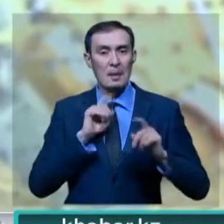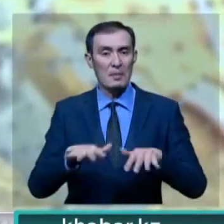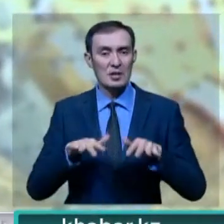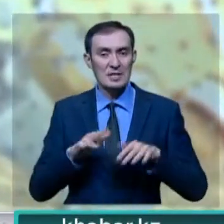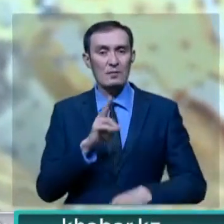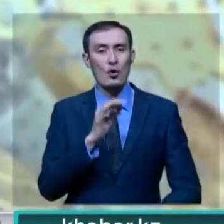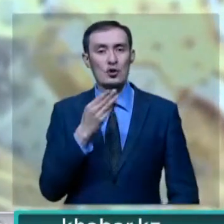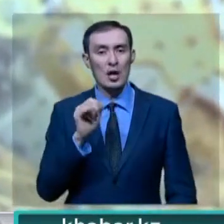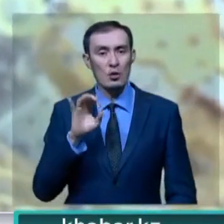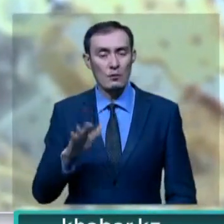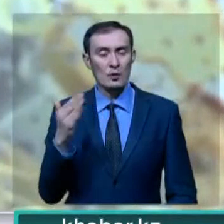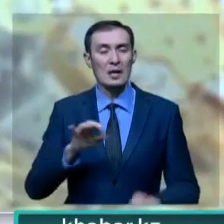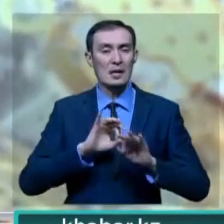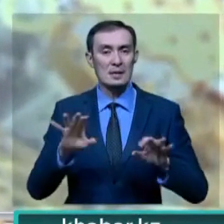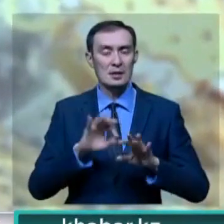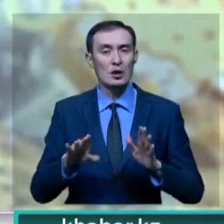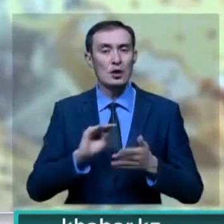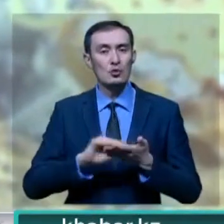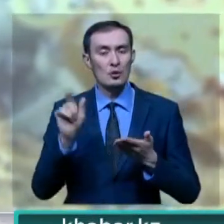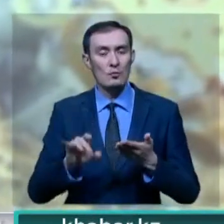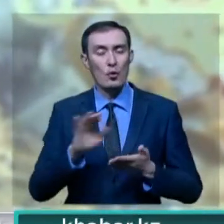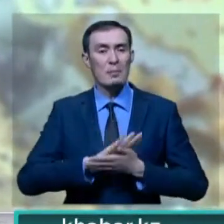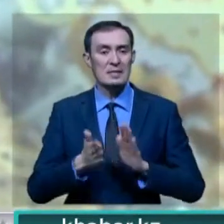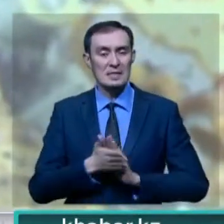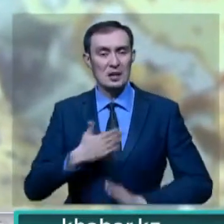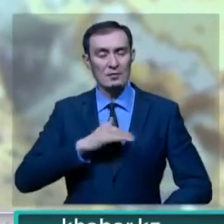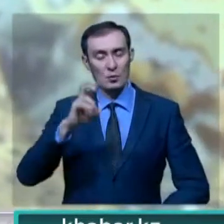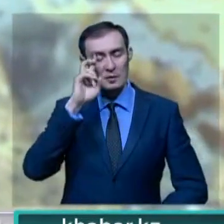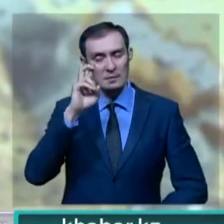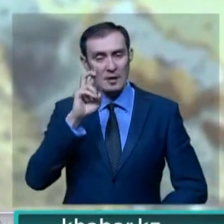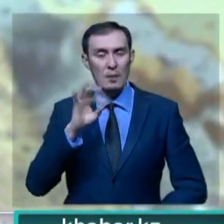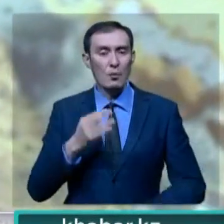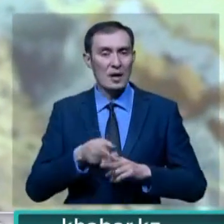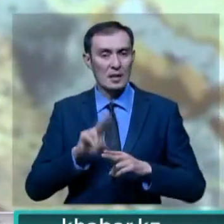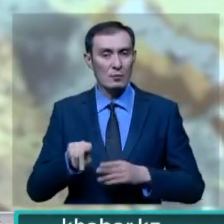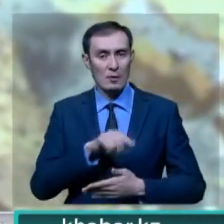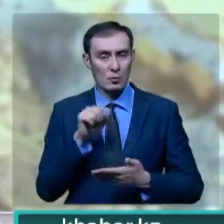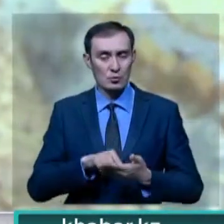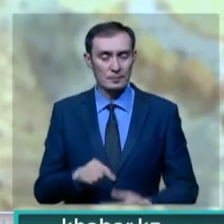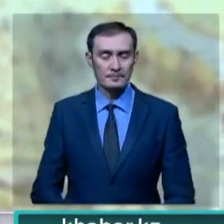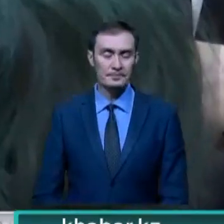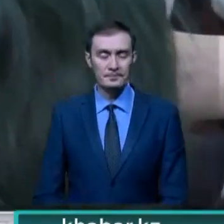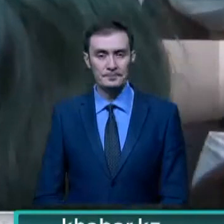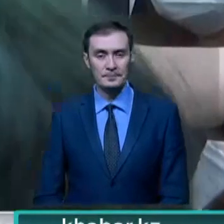Мажилиса Ерлан Кошанов. Он рассказал журналистам о позиции нашей страны в отношении конфликта.